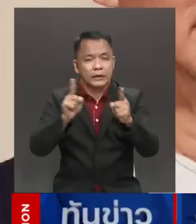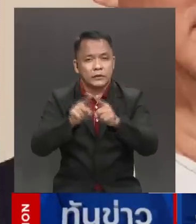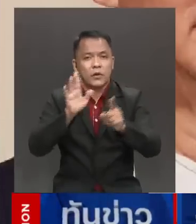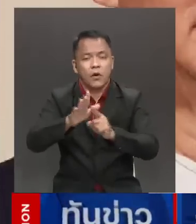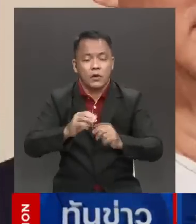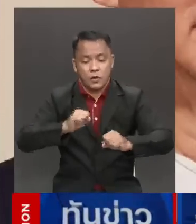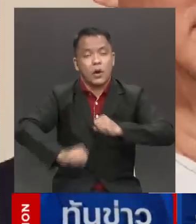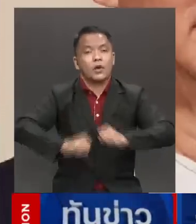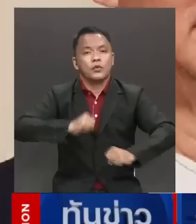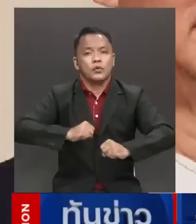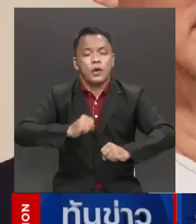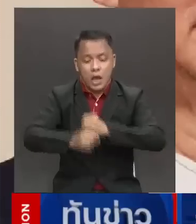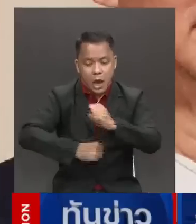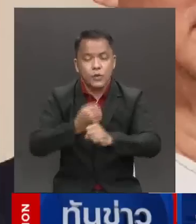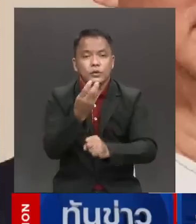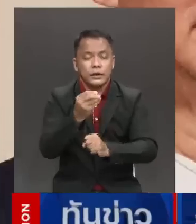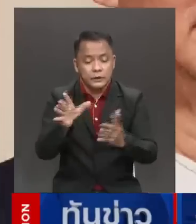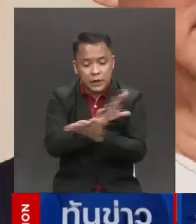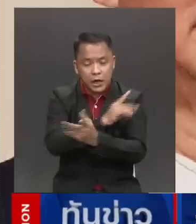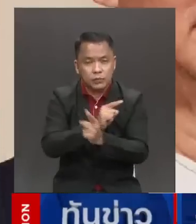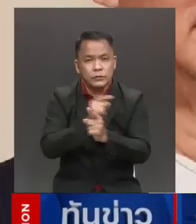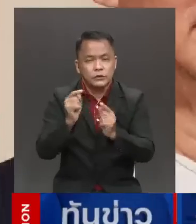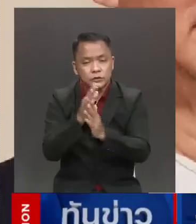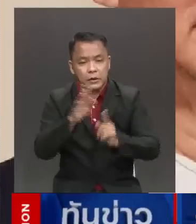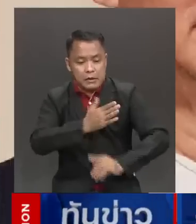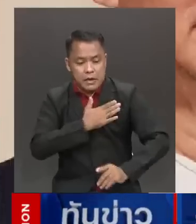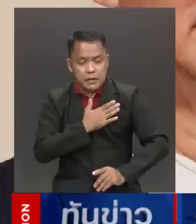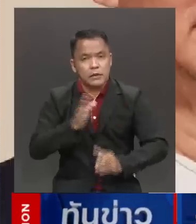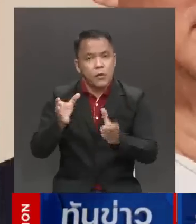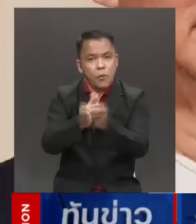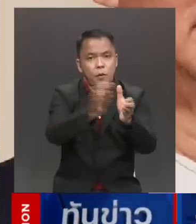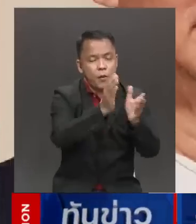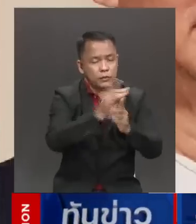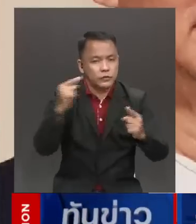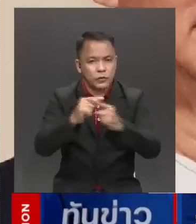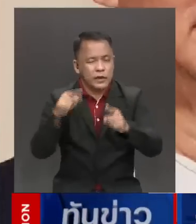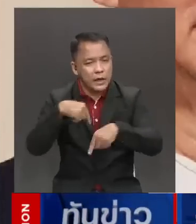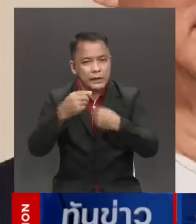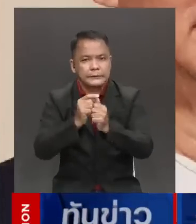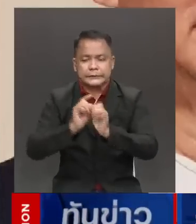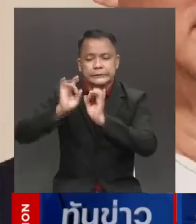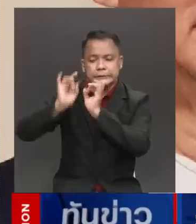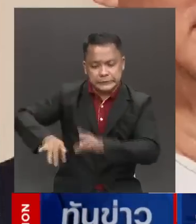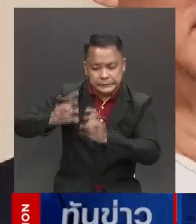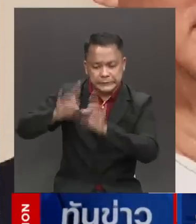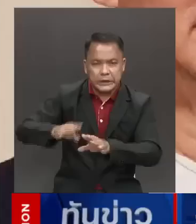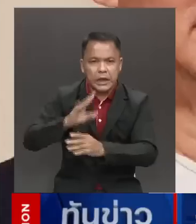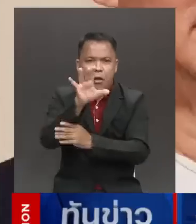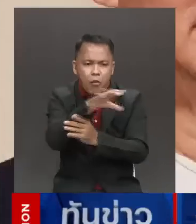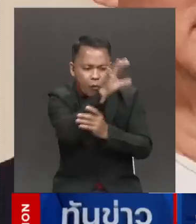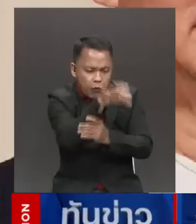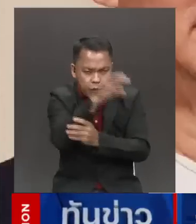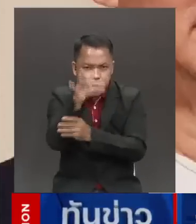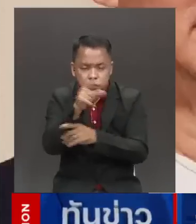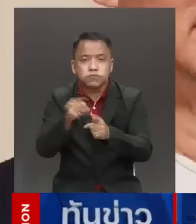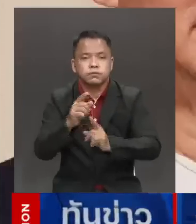ของวัยค่ะยิ่งต่างฝ่ายมีสังคมและสื่อสังคมของตัวเองก็จะทำให้บรรยากาศเต็มไปด้วยความเกลียดชังและก็ข่าวลวงต่างอ